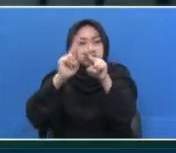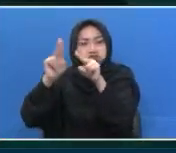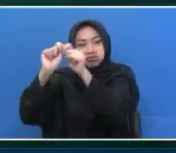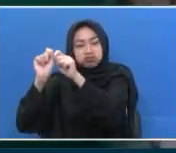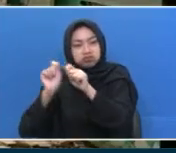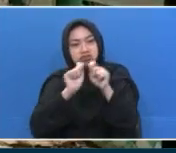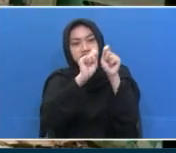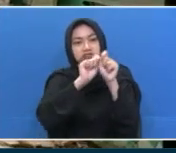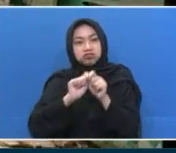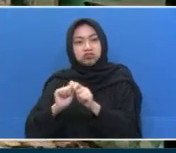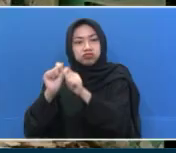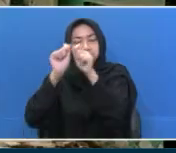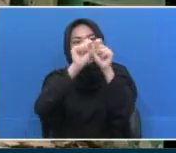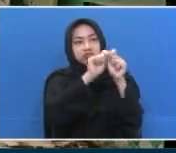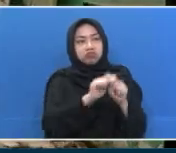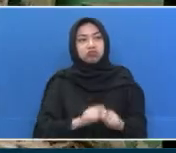beliung